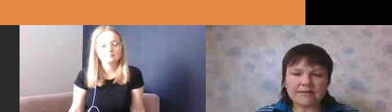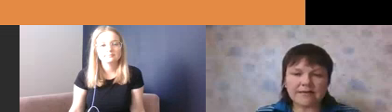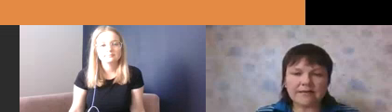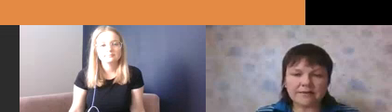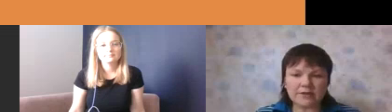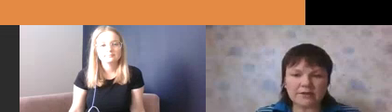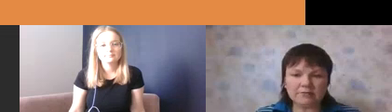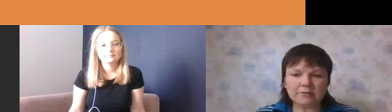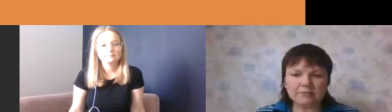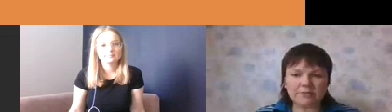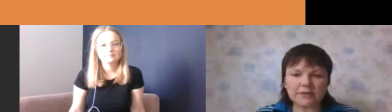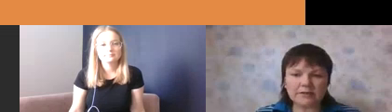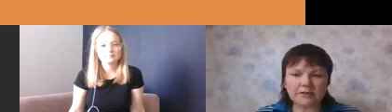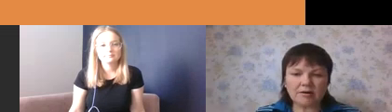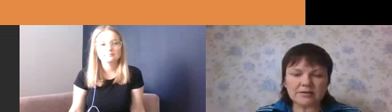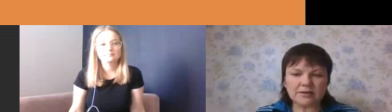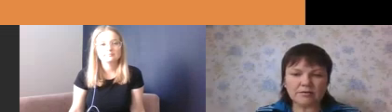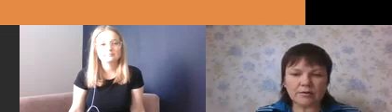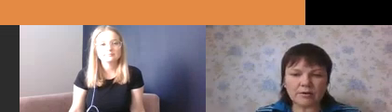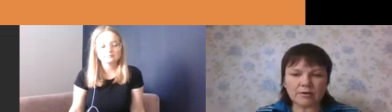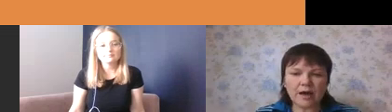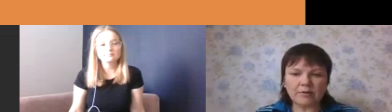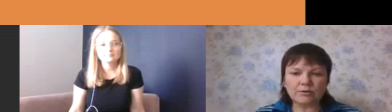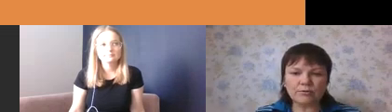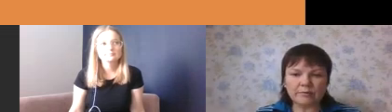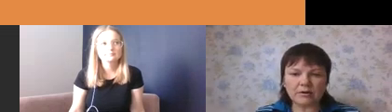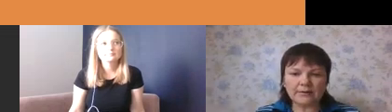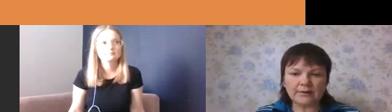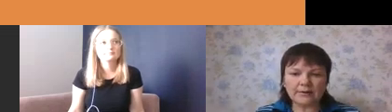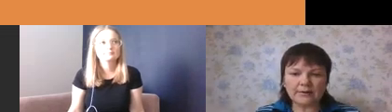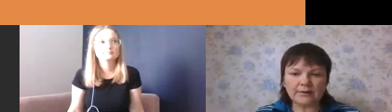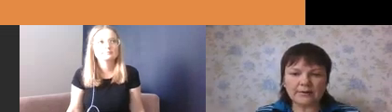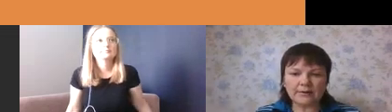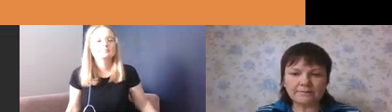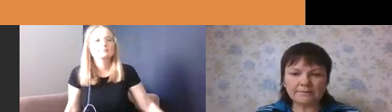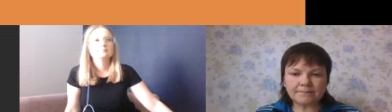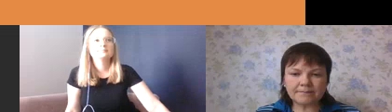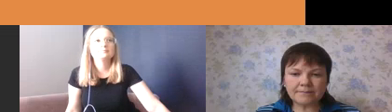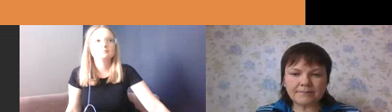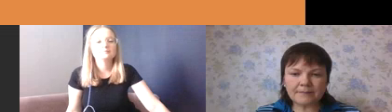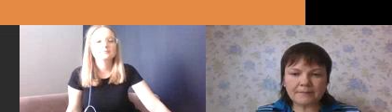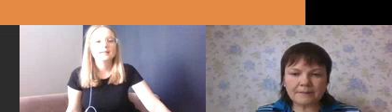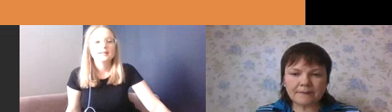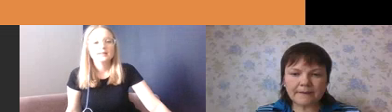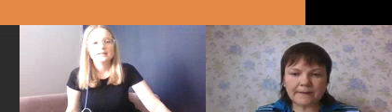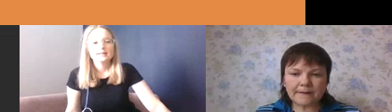võiks teile sobida, mida te tahaksite nagu lähemalt uurima.